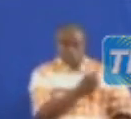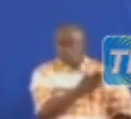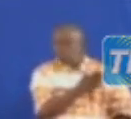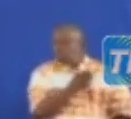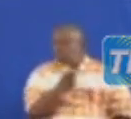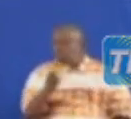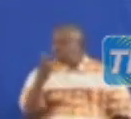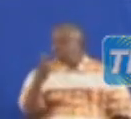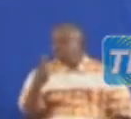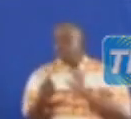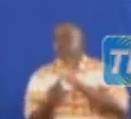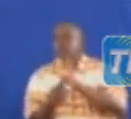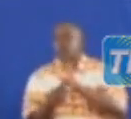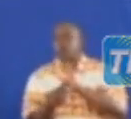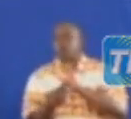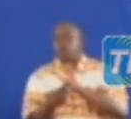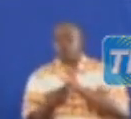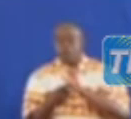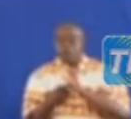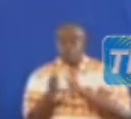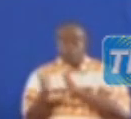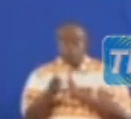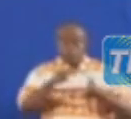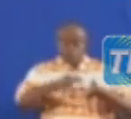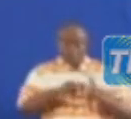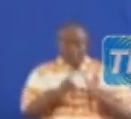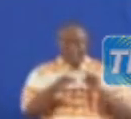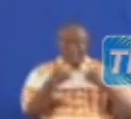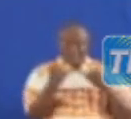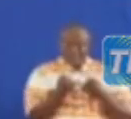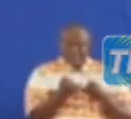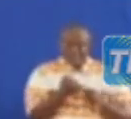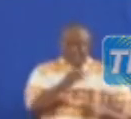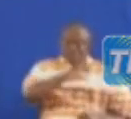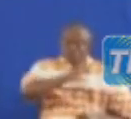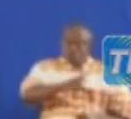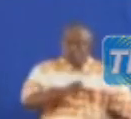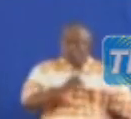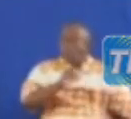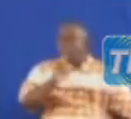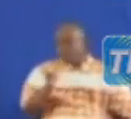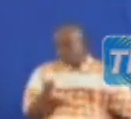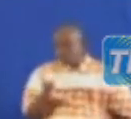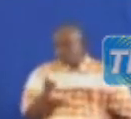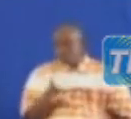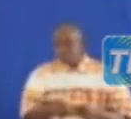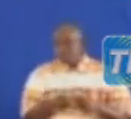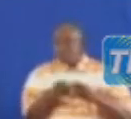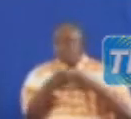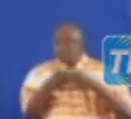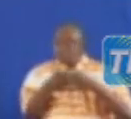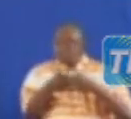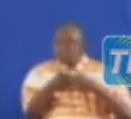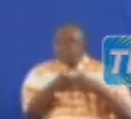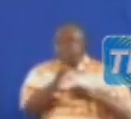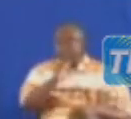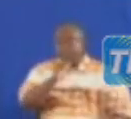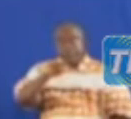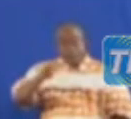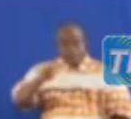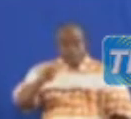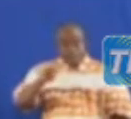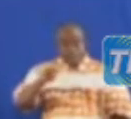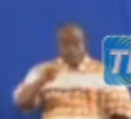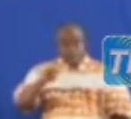mpaka 2026, mipango mikakati ya taasisi, mikoa na halmashauri, ilani ya Chama cha Mapinduzi kwa